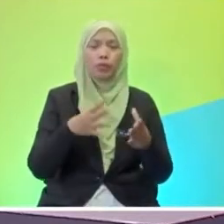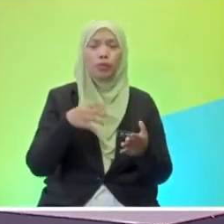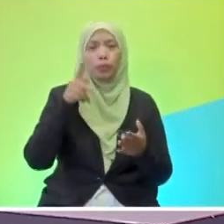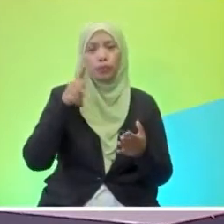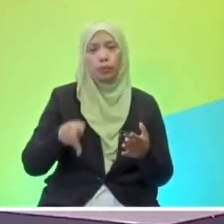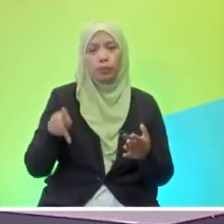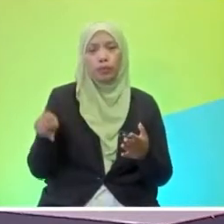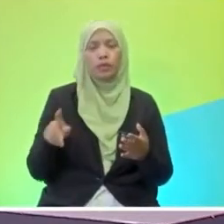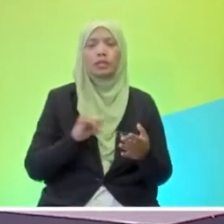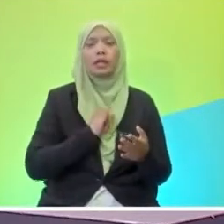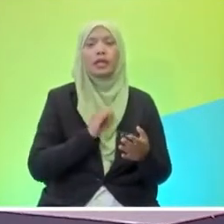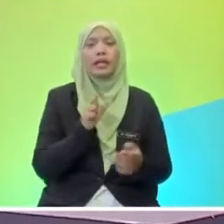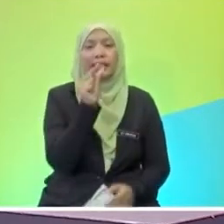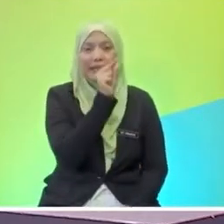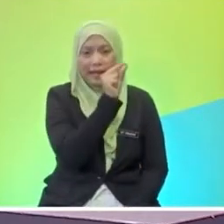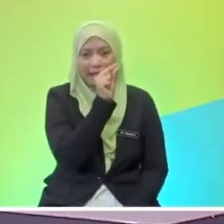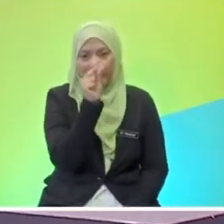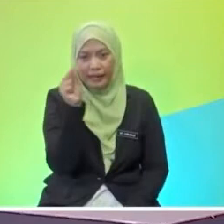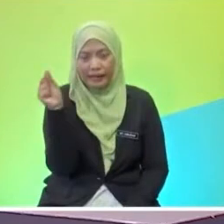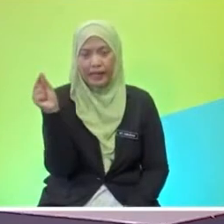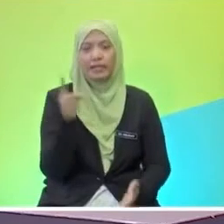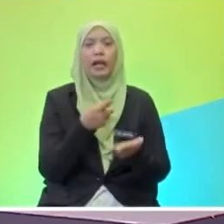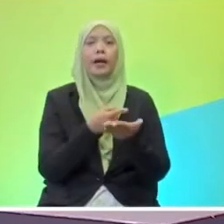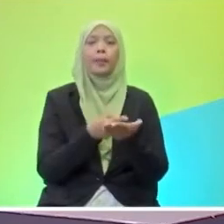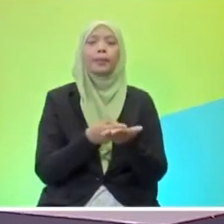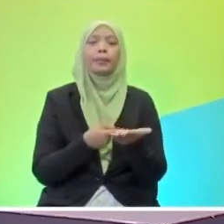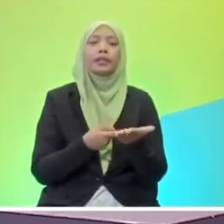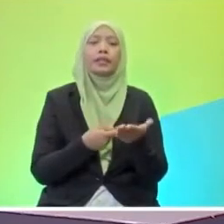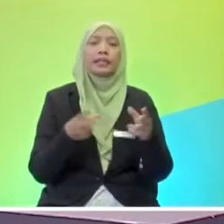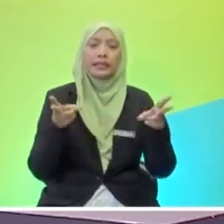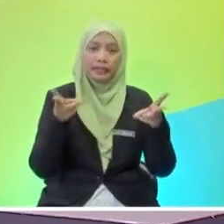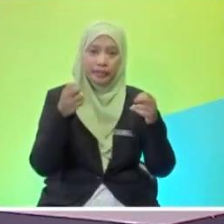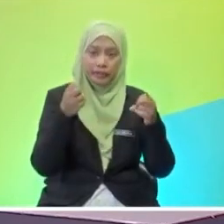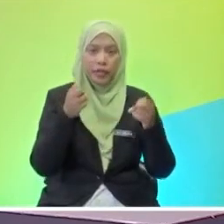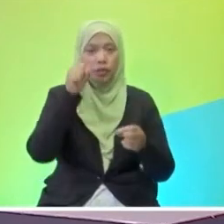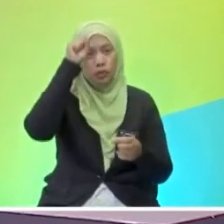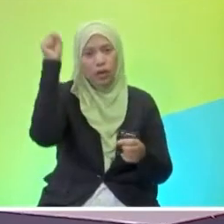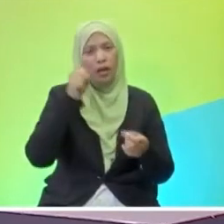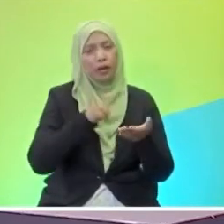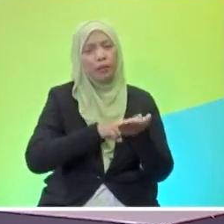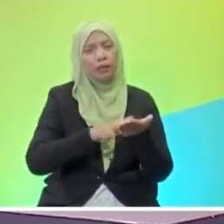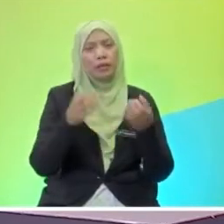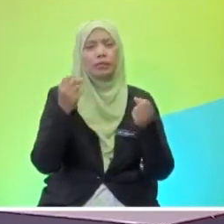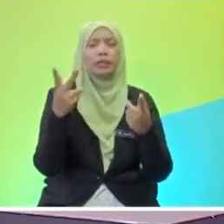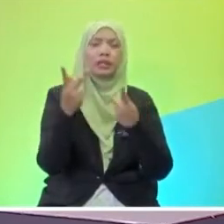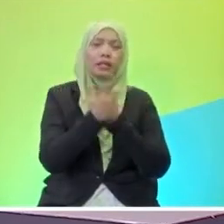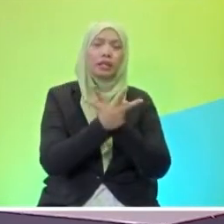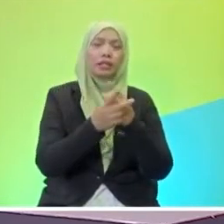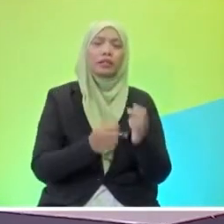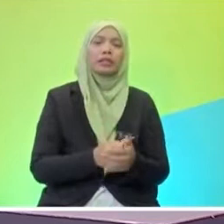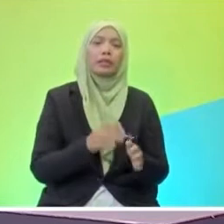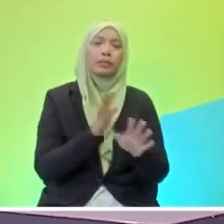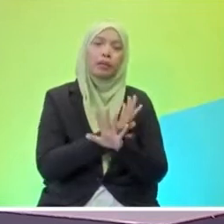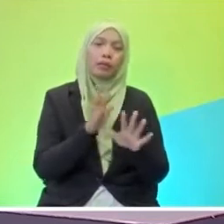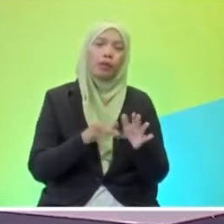apa tuh garis kan apa dia punya kehendak soal lain baca soalnya banyak kali pun tak dimasalah tapi jangan buah